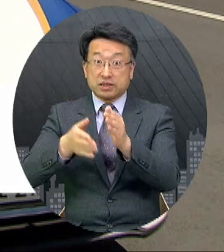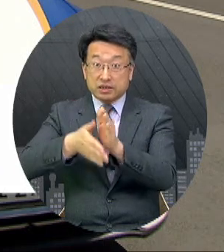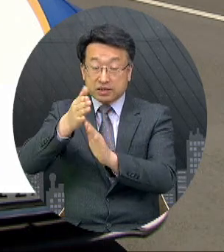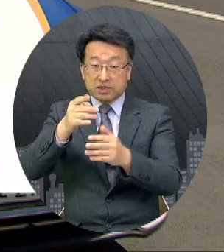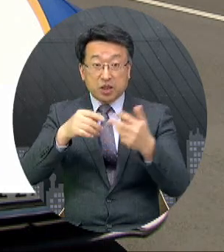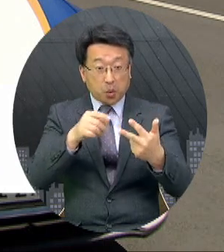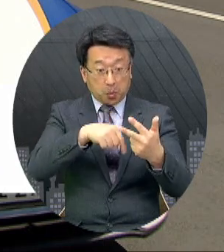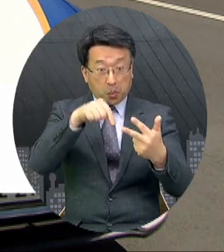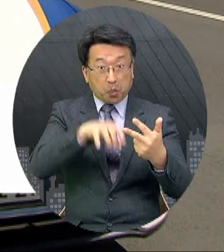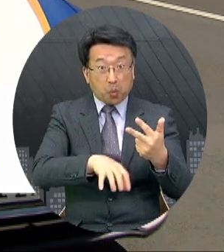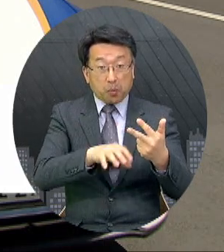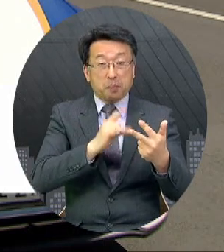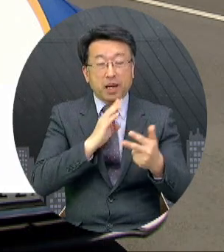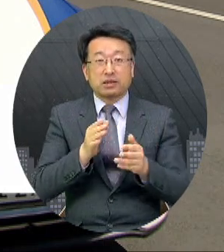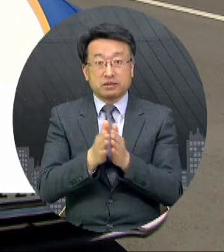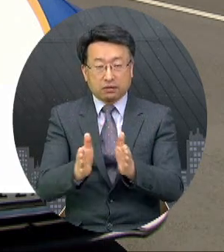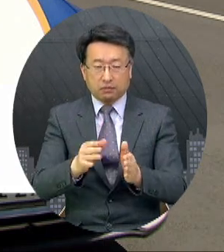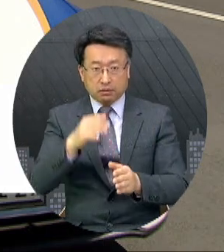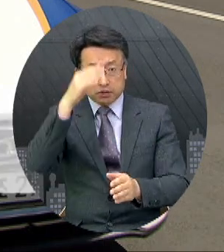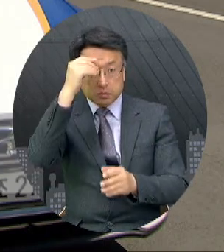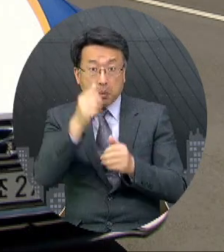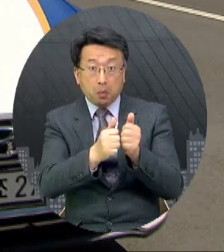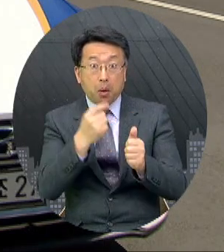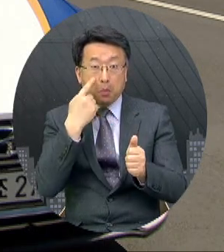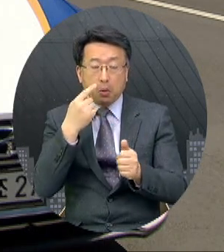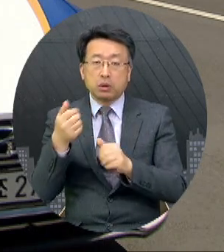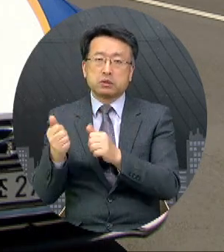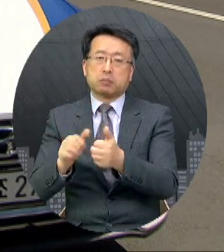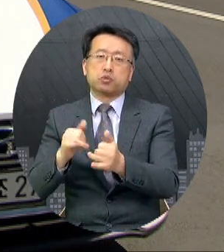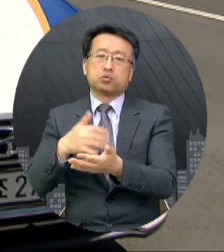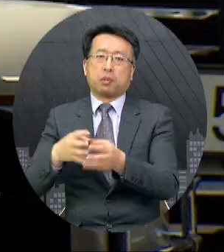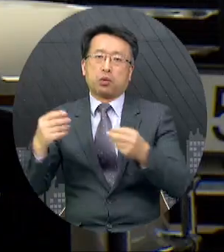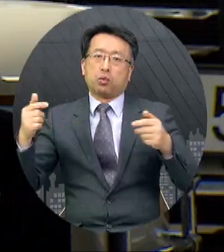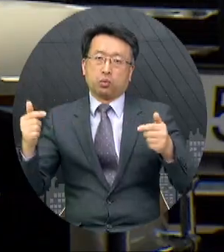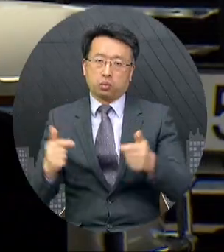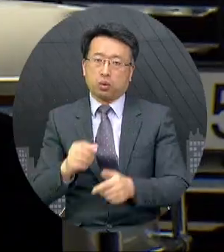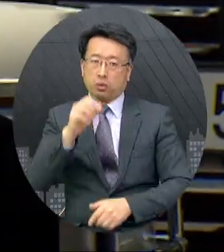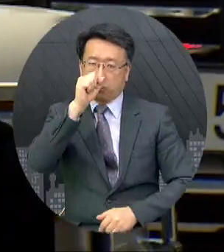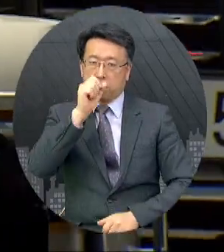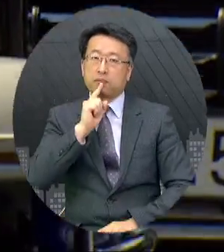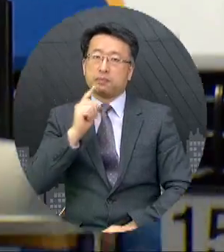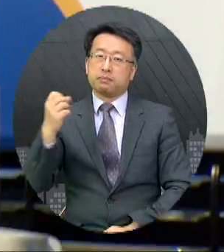해봤는데 사망자가 크게 줄었습니다. 문철진 기자입니다.